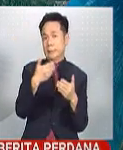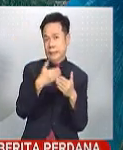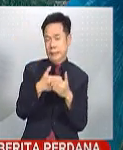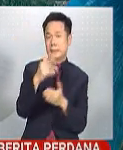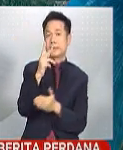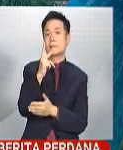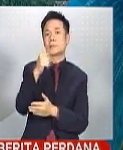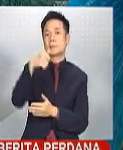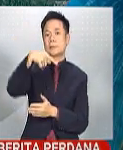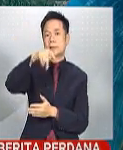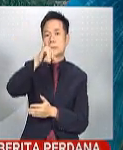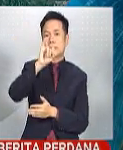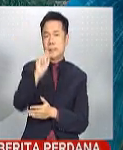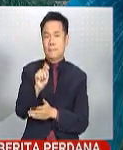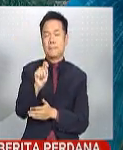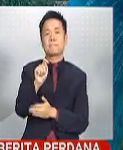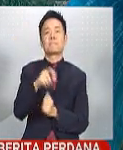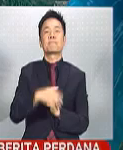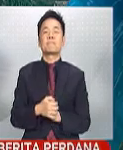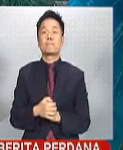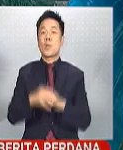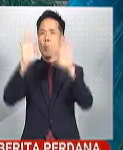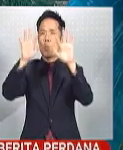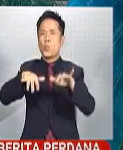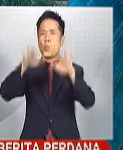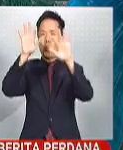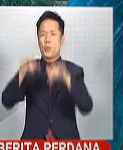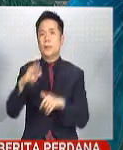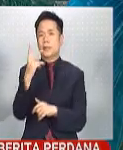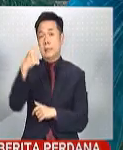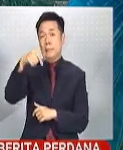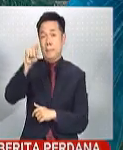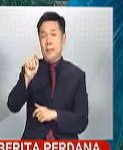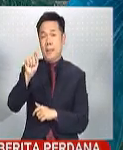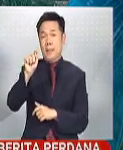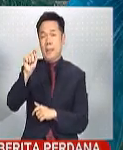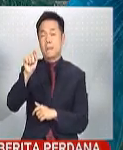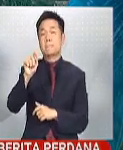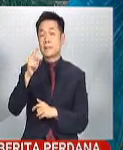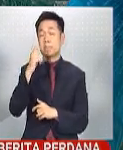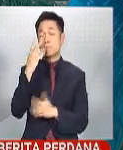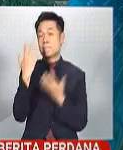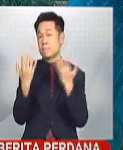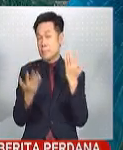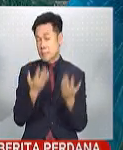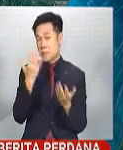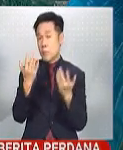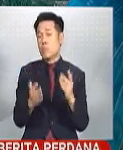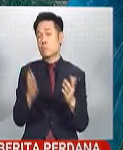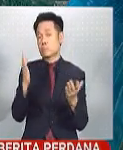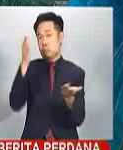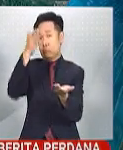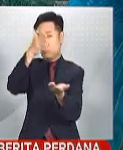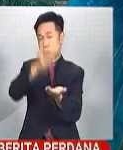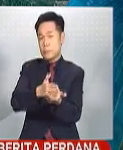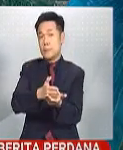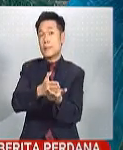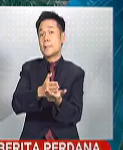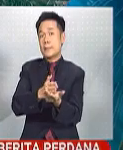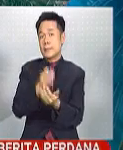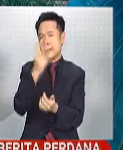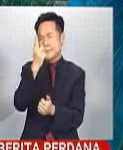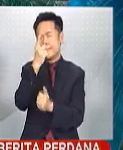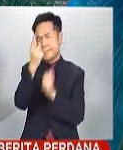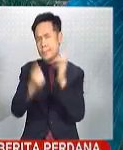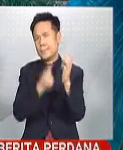Kapit dan keadaan lembap di bahagian Kapit dan juga pantai barat ini, kita jangkakan akan beransur reda dalam tempoh 1 hingga ke 2